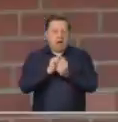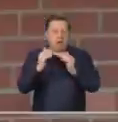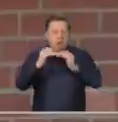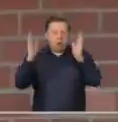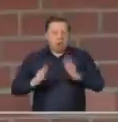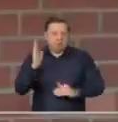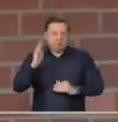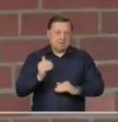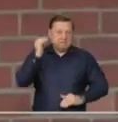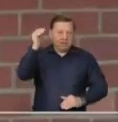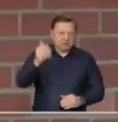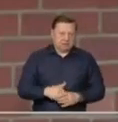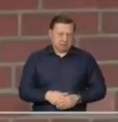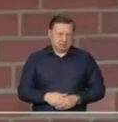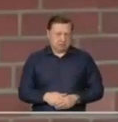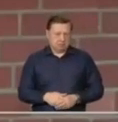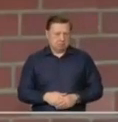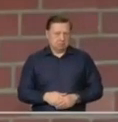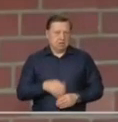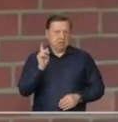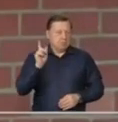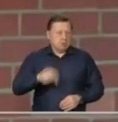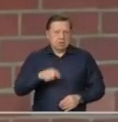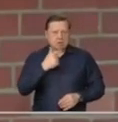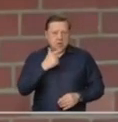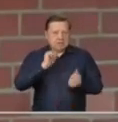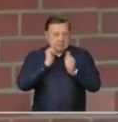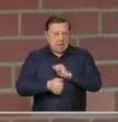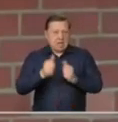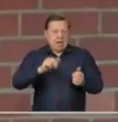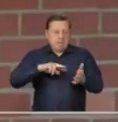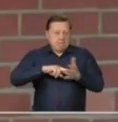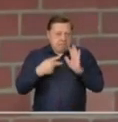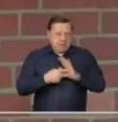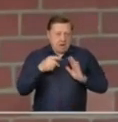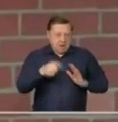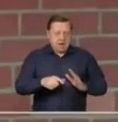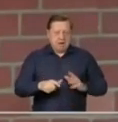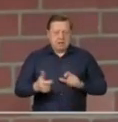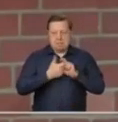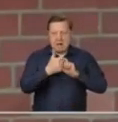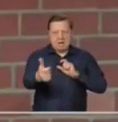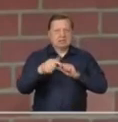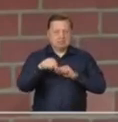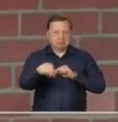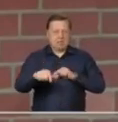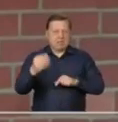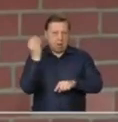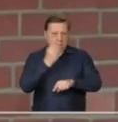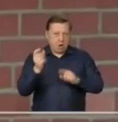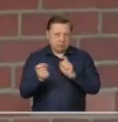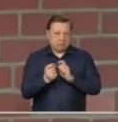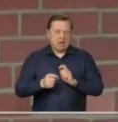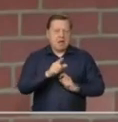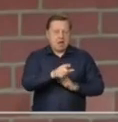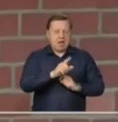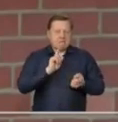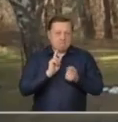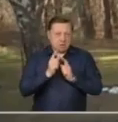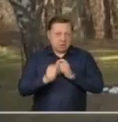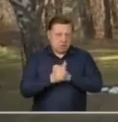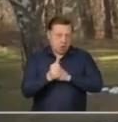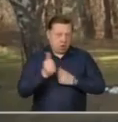o uzgodnieniu dla terenu zmiany planu zagospodarowania dla pasa nadmorskiego w oparciu o sfałszowane